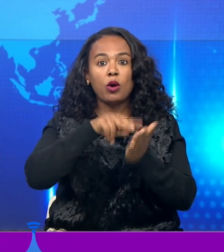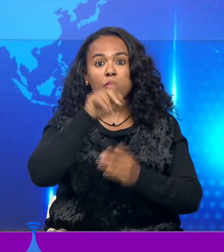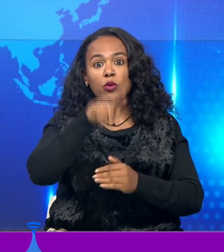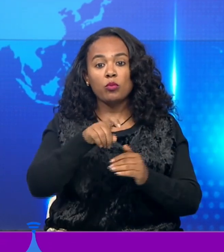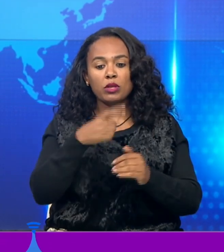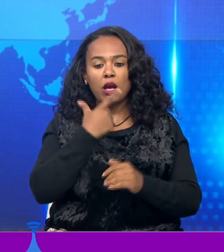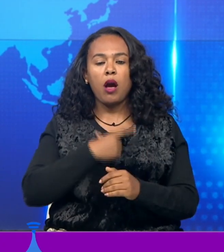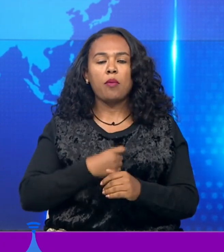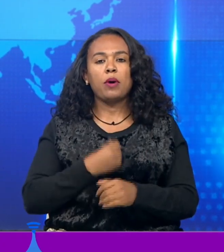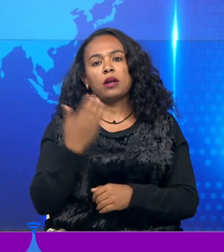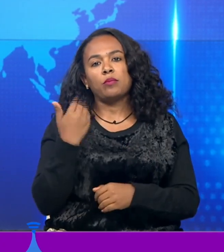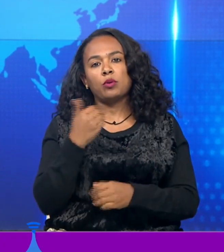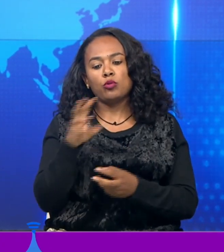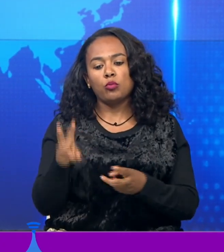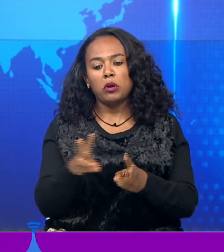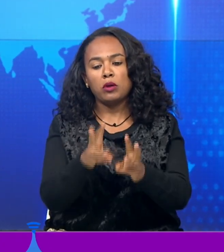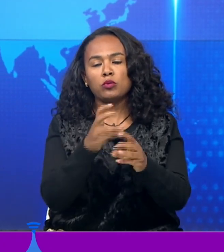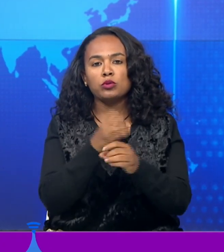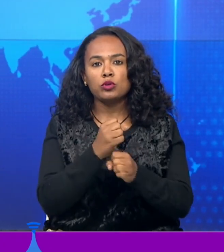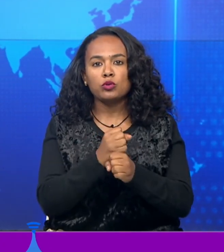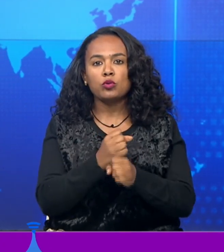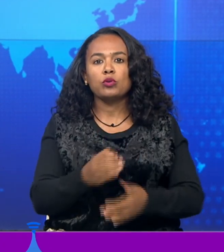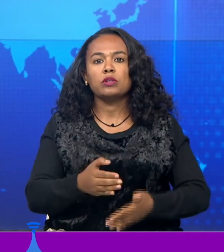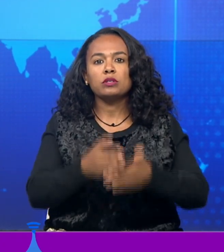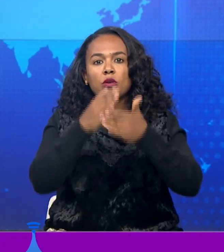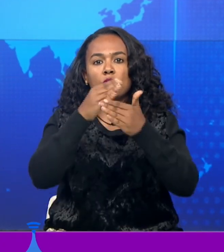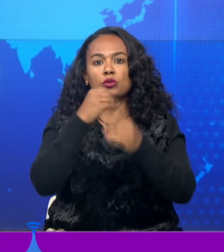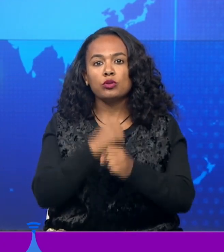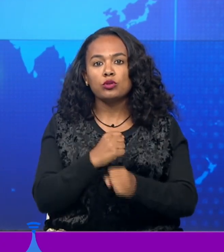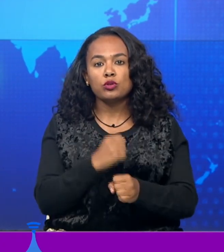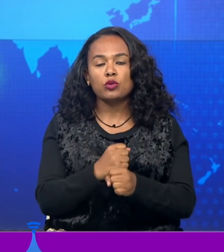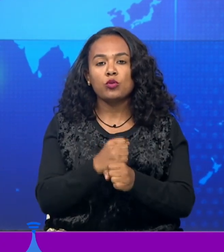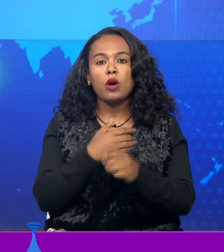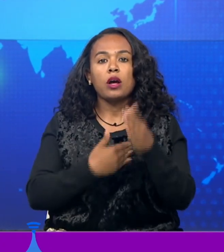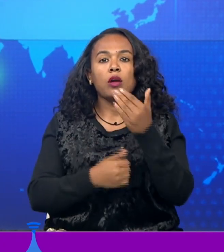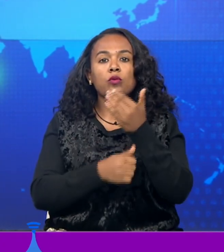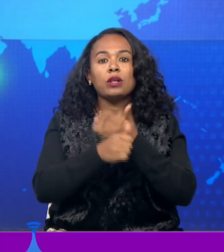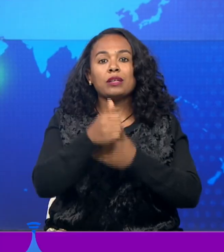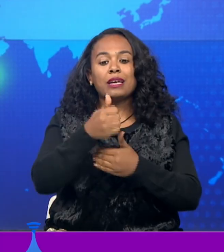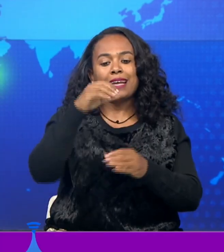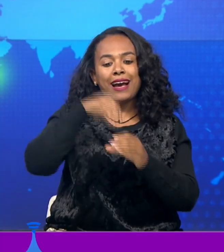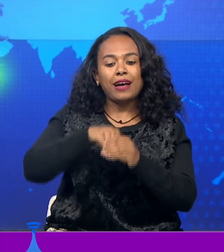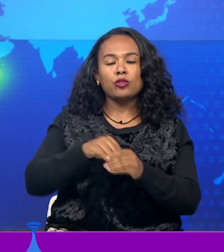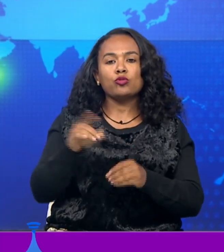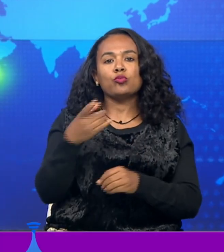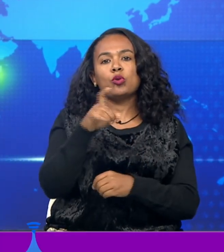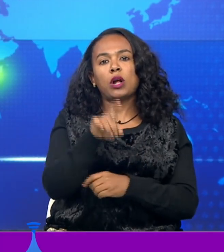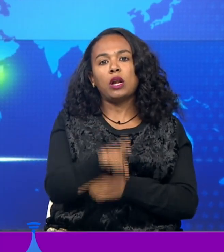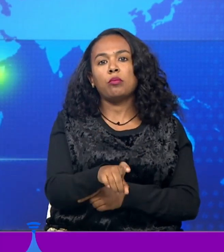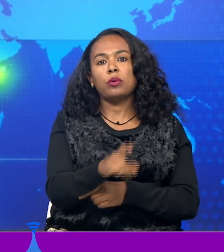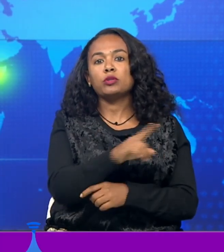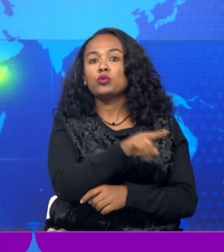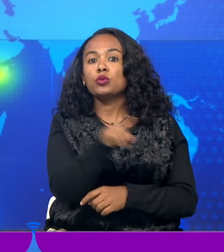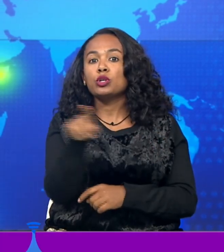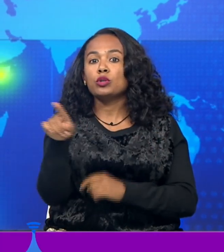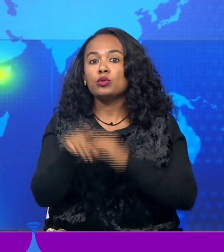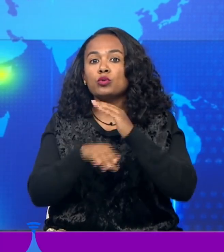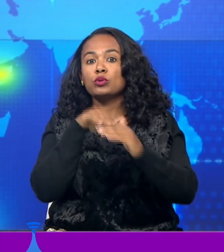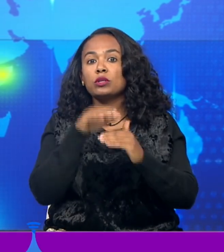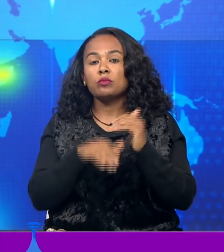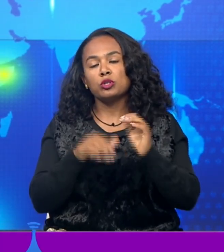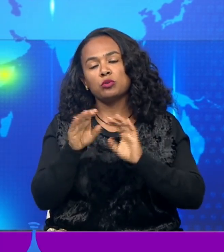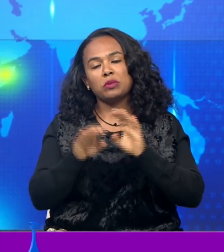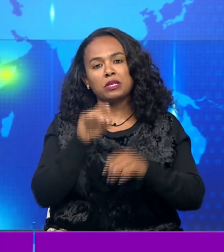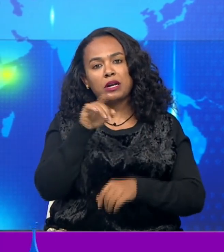ነበርኩኝ። መንገዶች ሲሰሩ፣ ህንፃዎች ሲሰሩ አካል ጉዳተኛን ያካተቱ መሆን አለባቸው፣ ለነሱ እንዲመች መደረግ